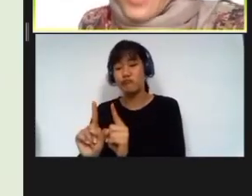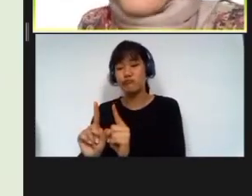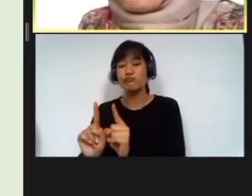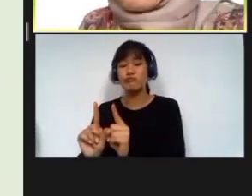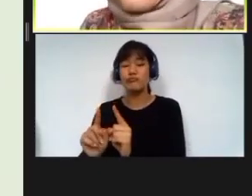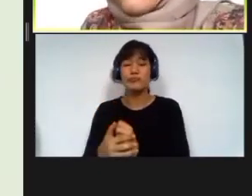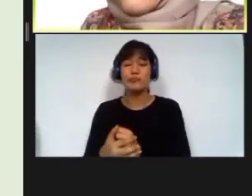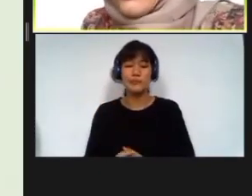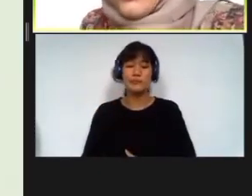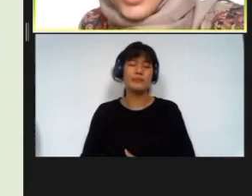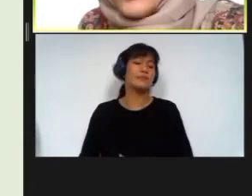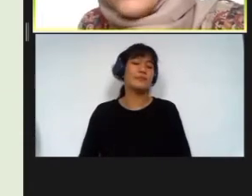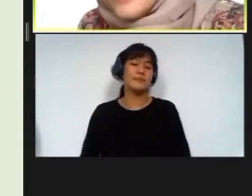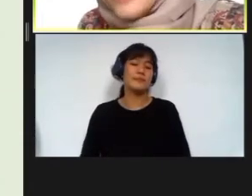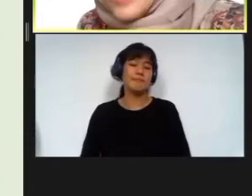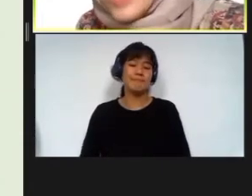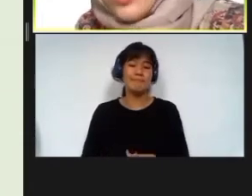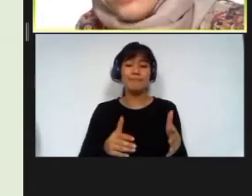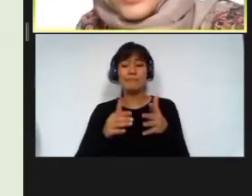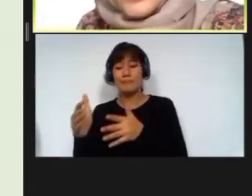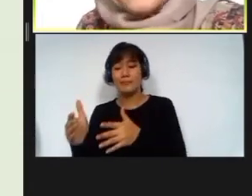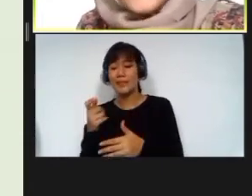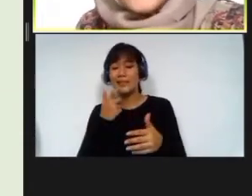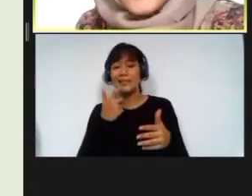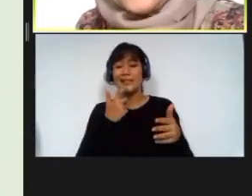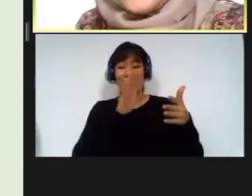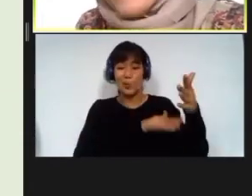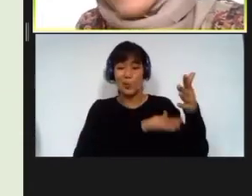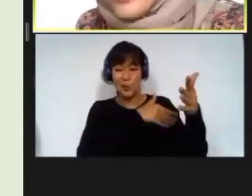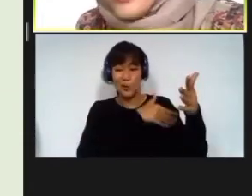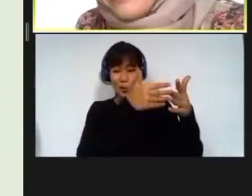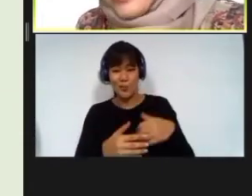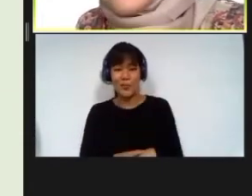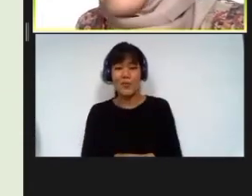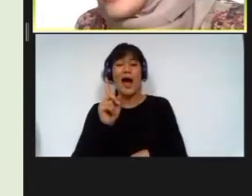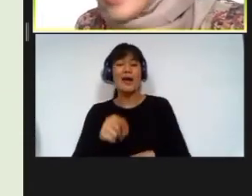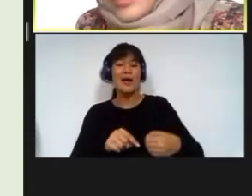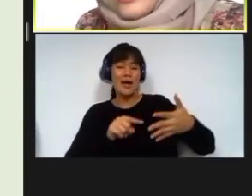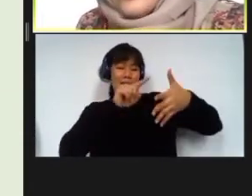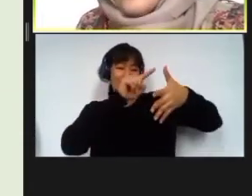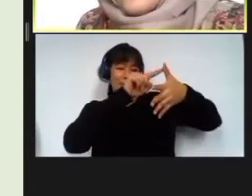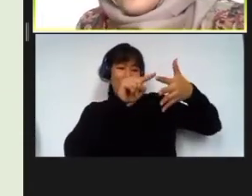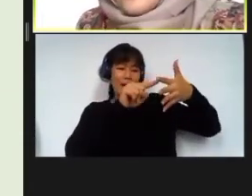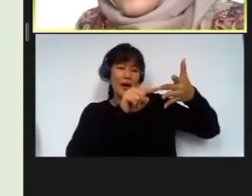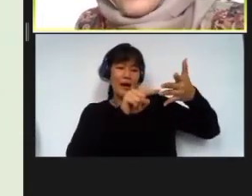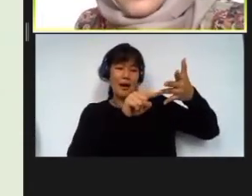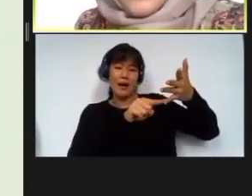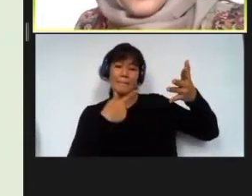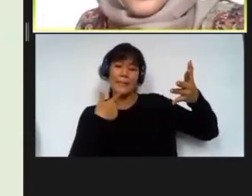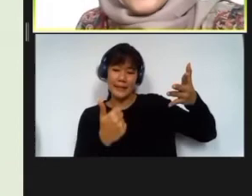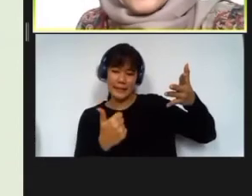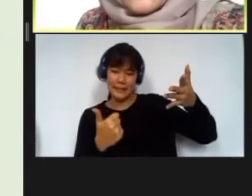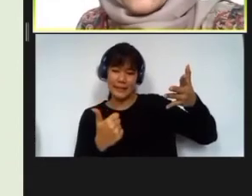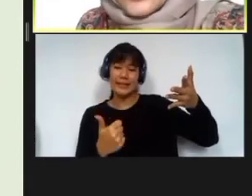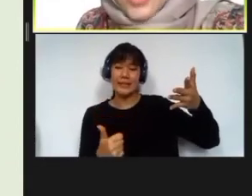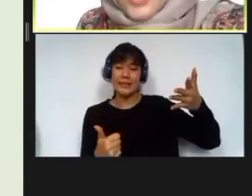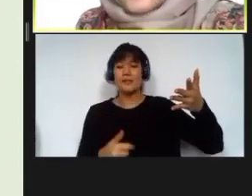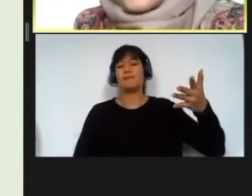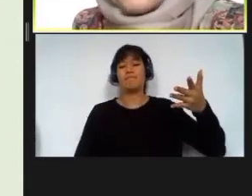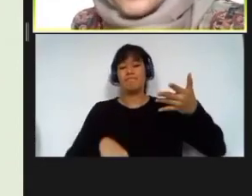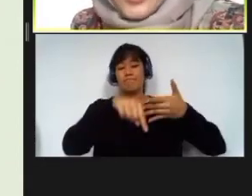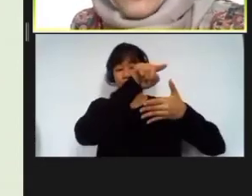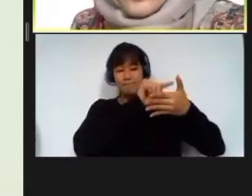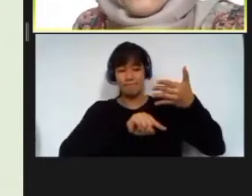ada. Lalu di bidang kurikulum kita bisa cek 5 aspek yang penting. Yang pertama adalah tentu saja